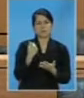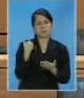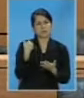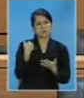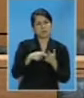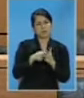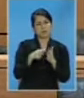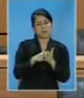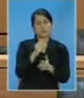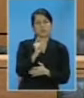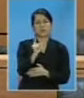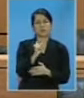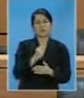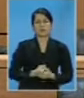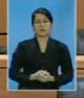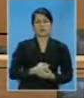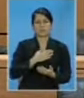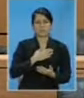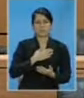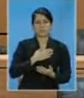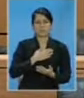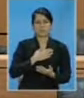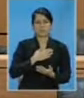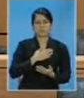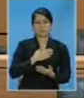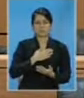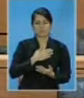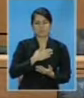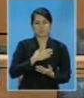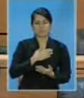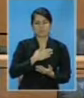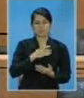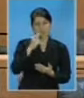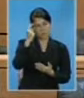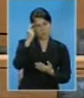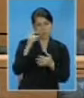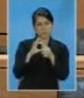ไงและผมเชื่อครับว่ามันพัน